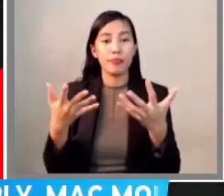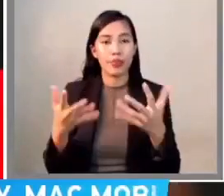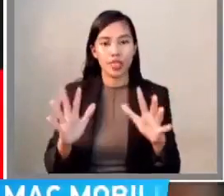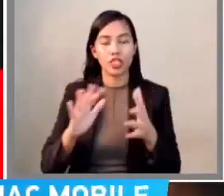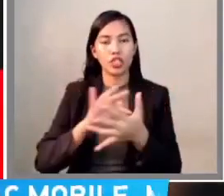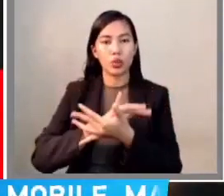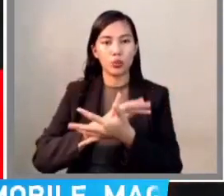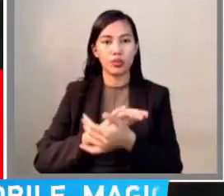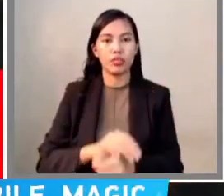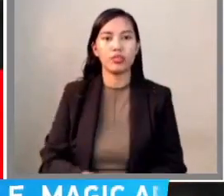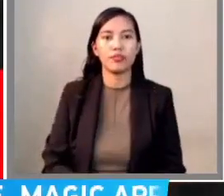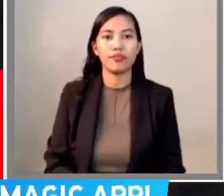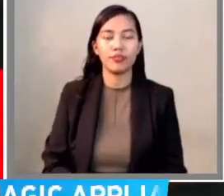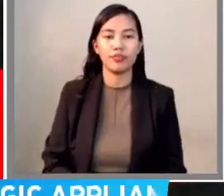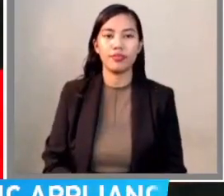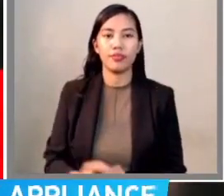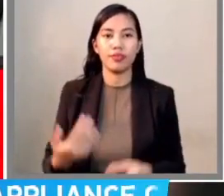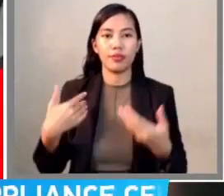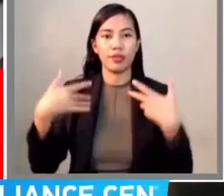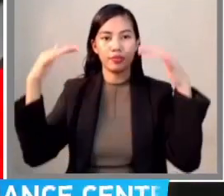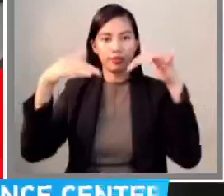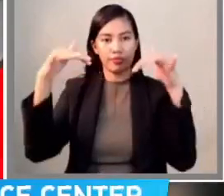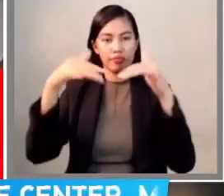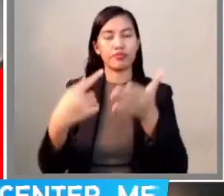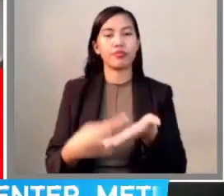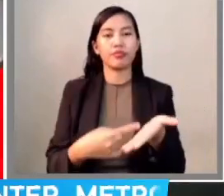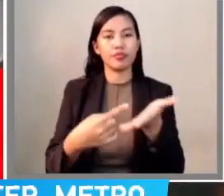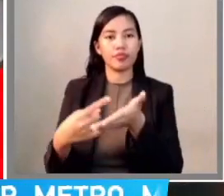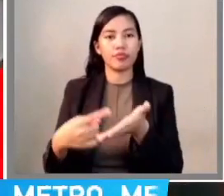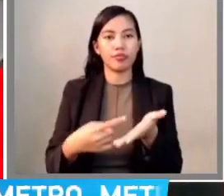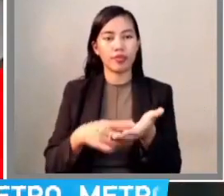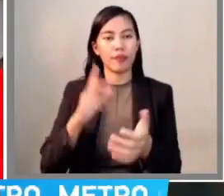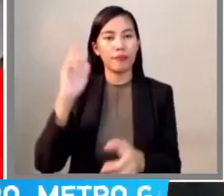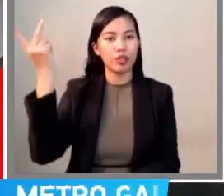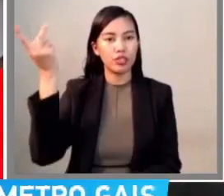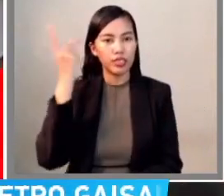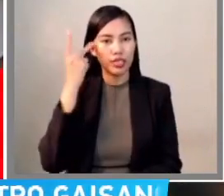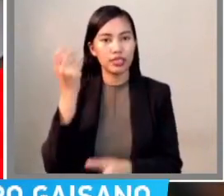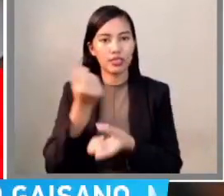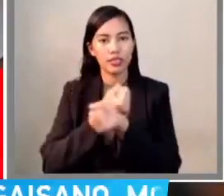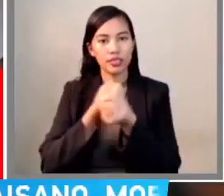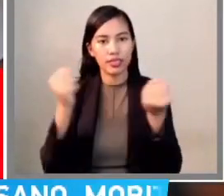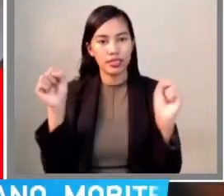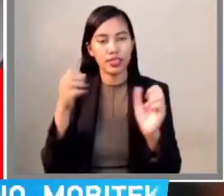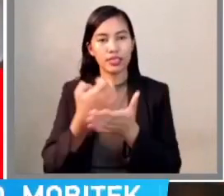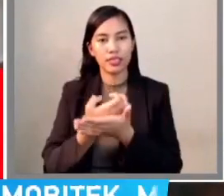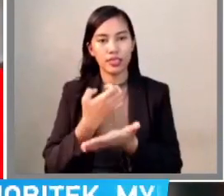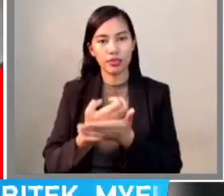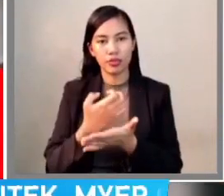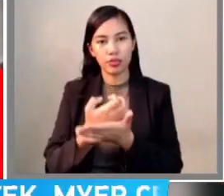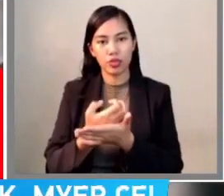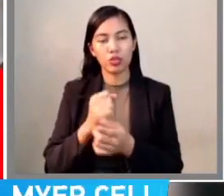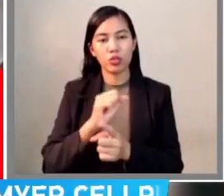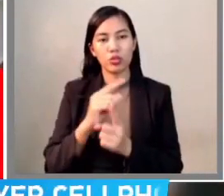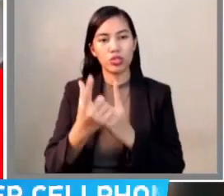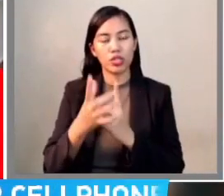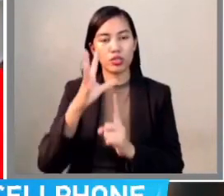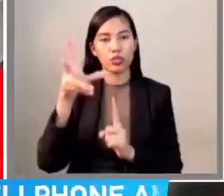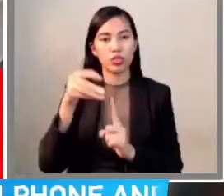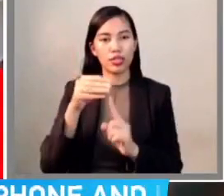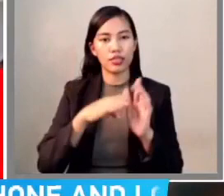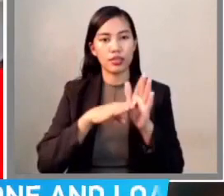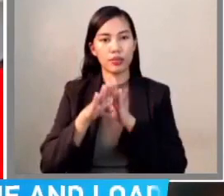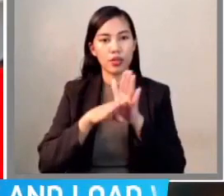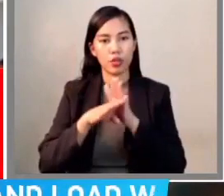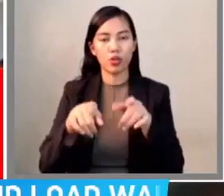session, inaasahang matatalakay ang mga kasalukuyang political, security, economic at socio-cultural developments pati ang iba pang mga global